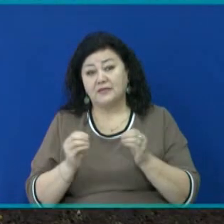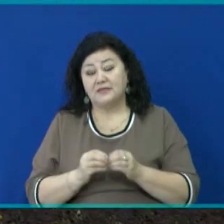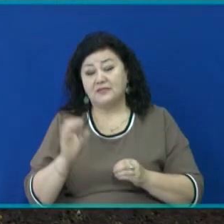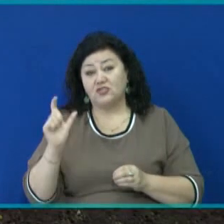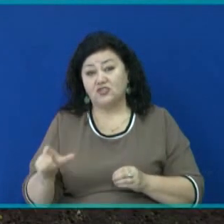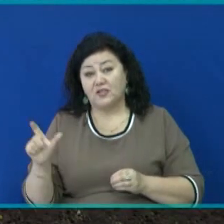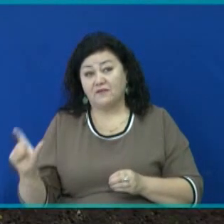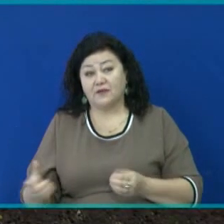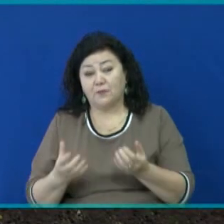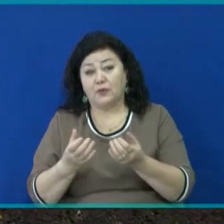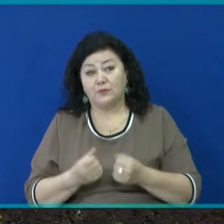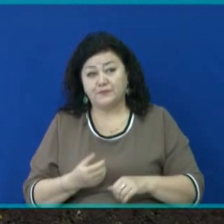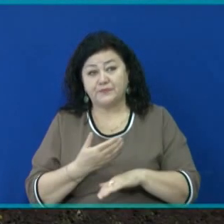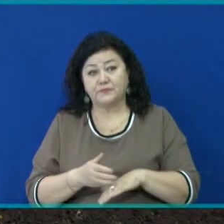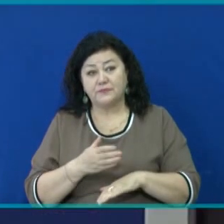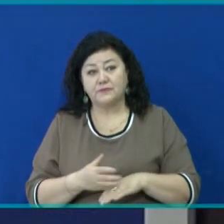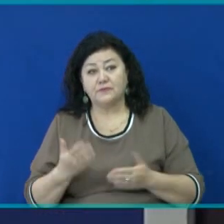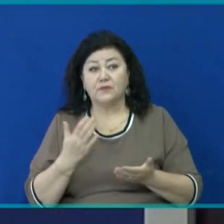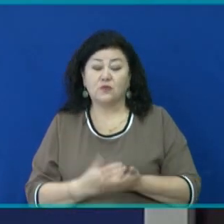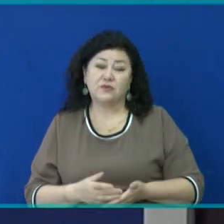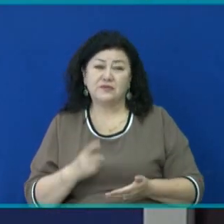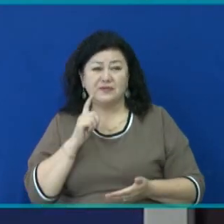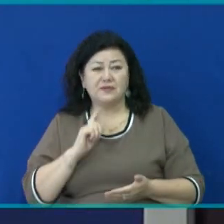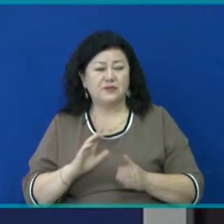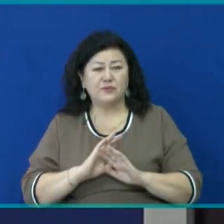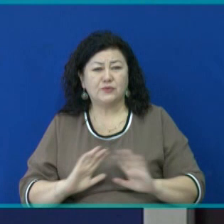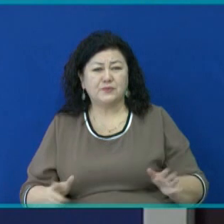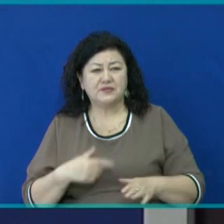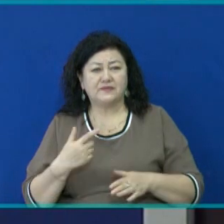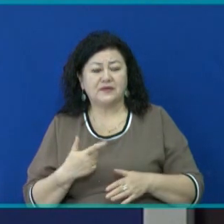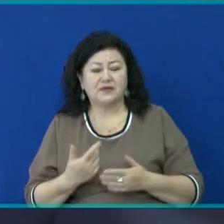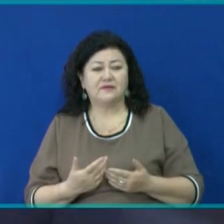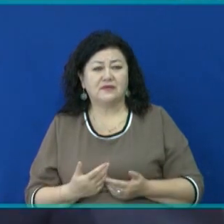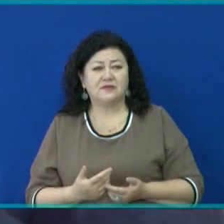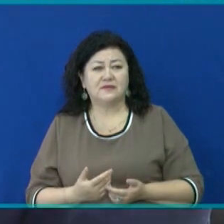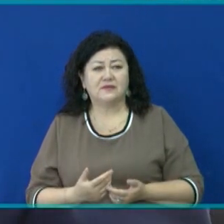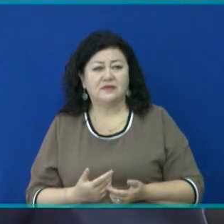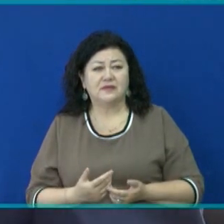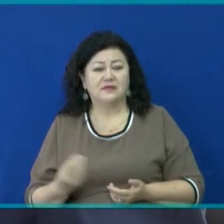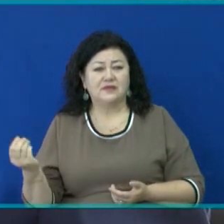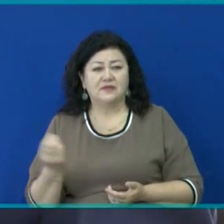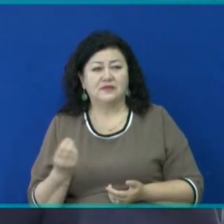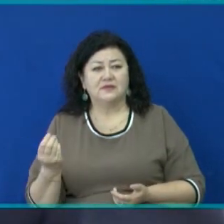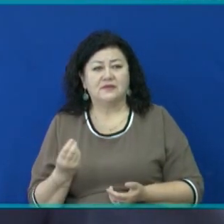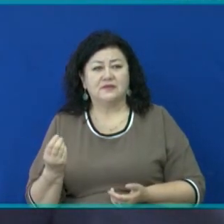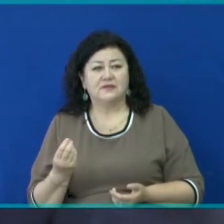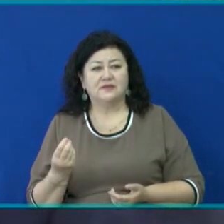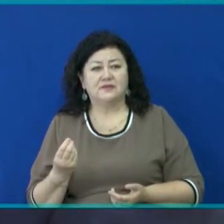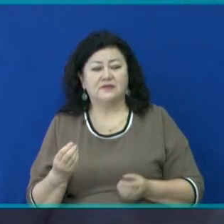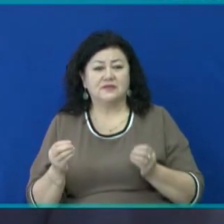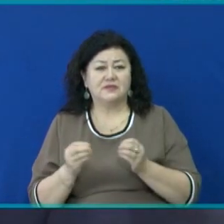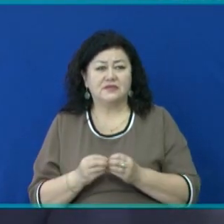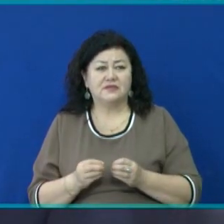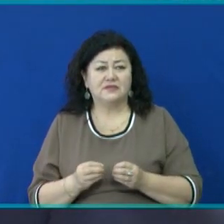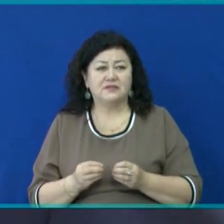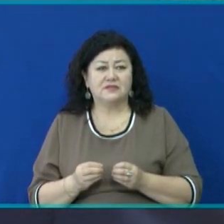екен. Бірақ бұл саланың да ыңғайсыз тұстары бар екенін Ділдәбек Тажбайұлы жасырмады. Енді тағы да бір 10-11